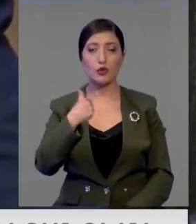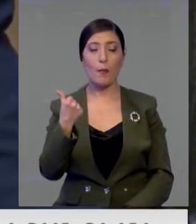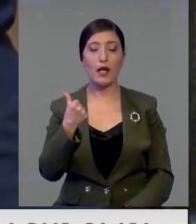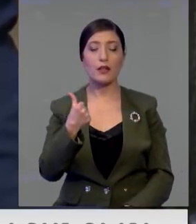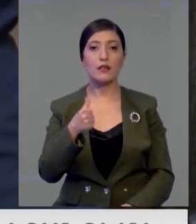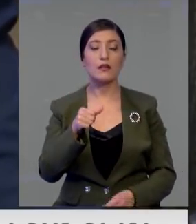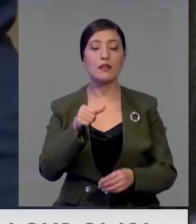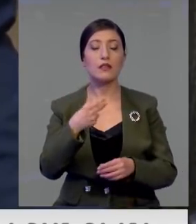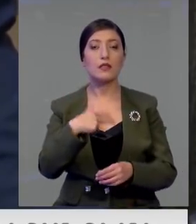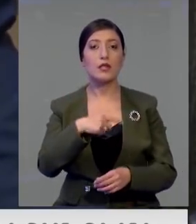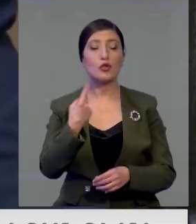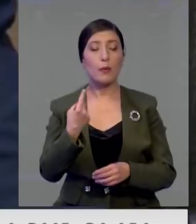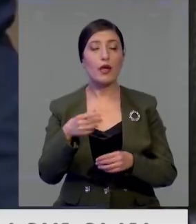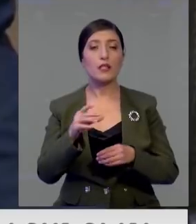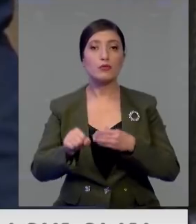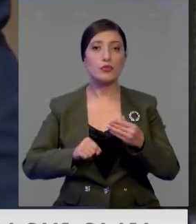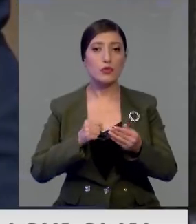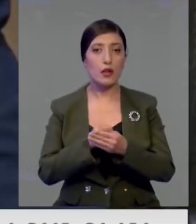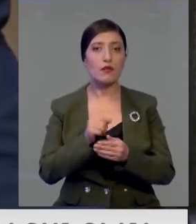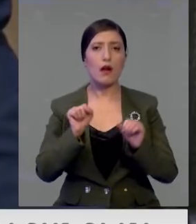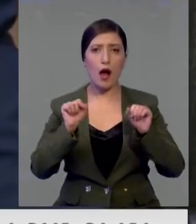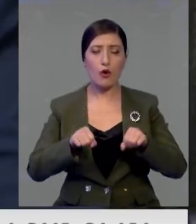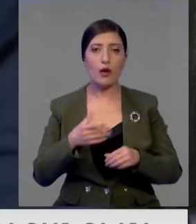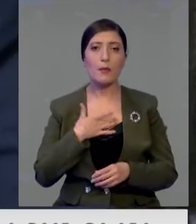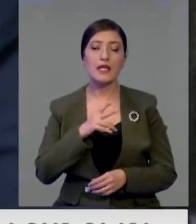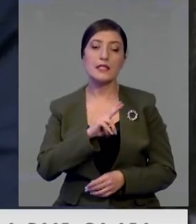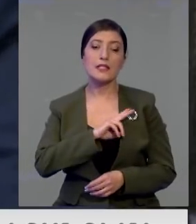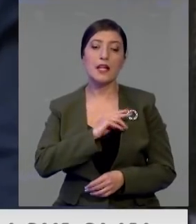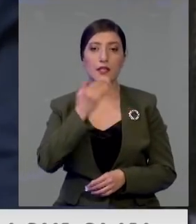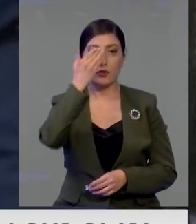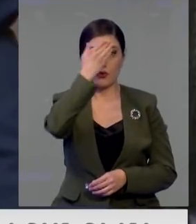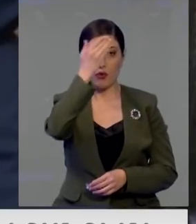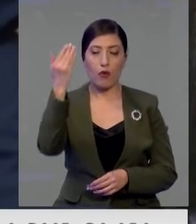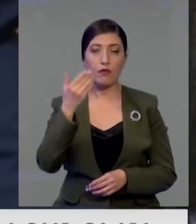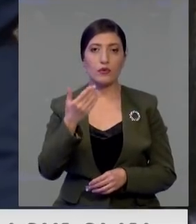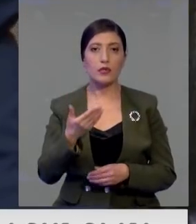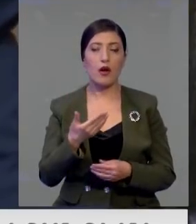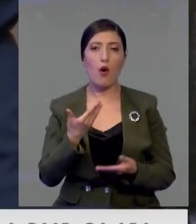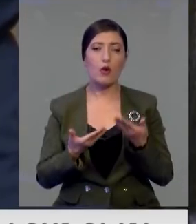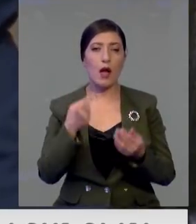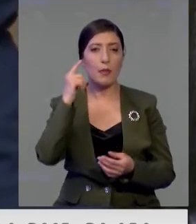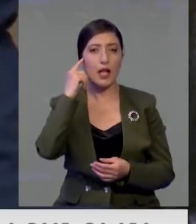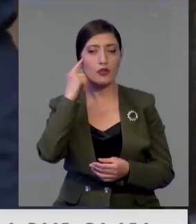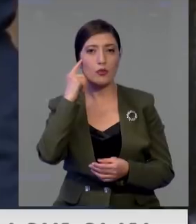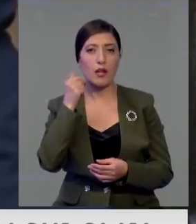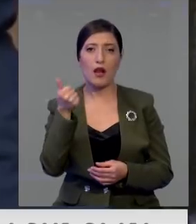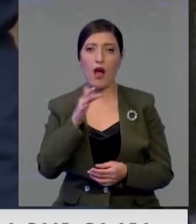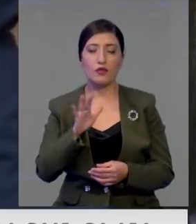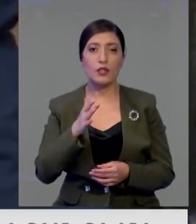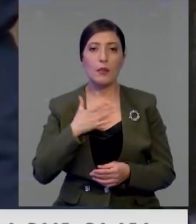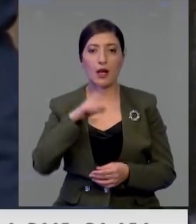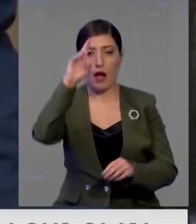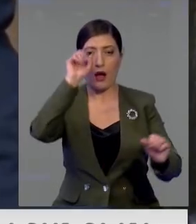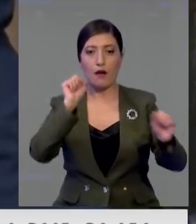և նրանք, մեր սիրելի, այն սիրելի հայրենակիցներ, ովքեր համարում են, որ լավ չի, որ մենք այլևս չենք երկարացնելու